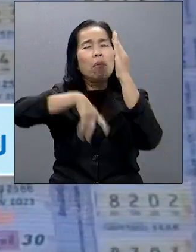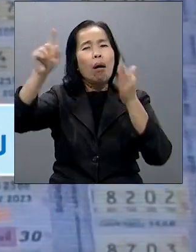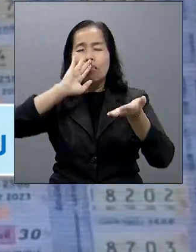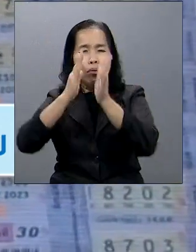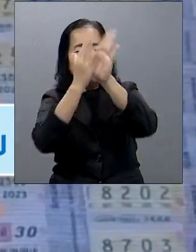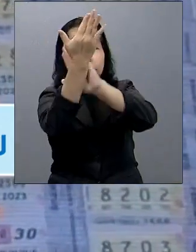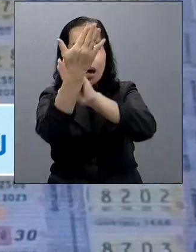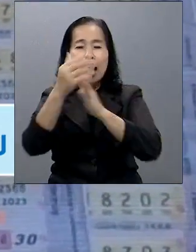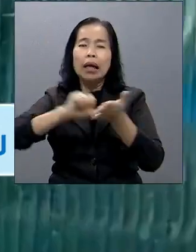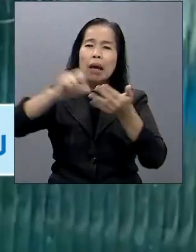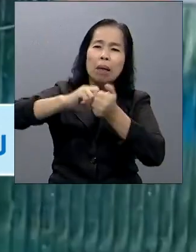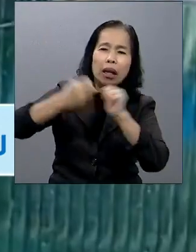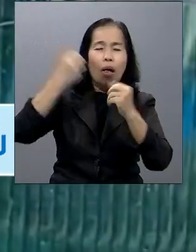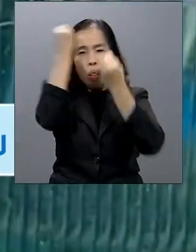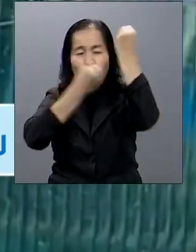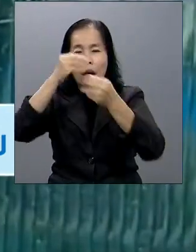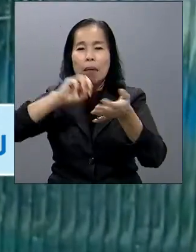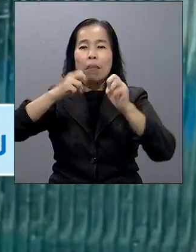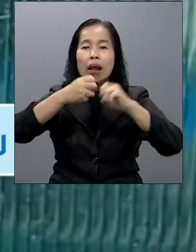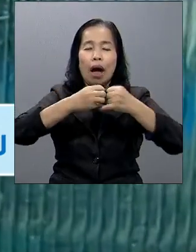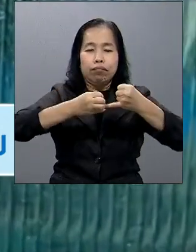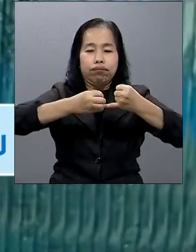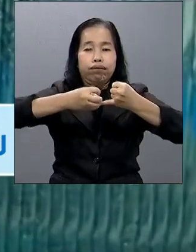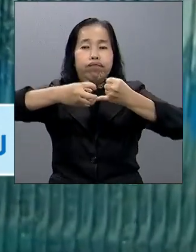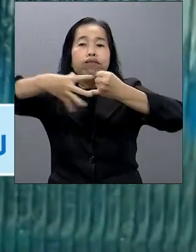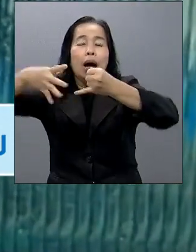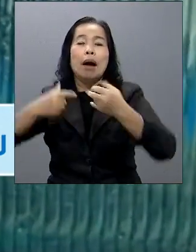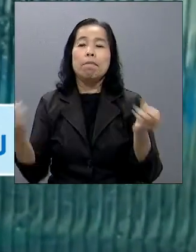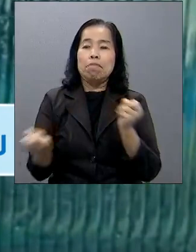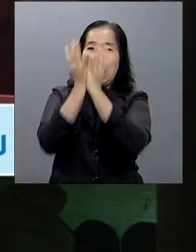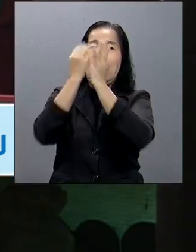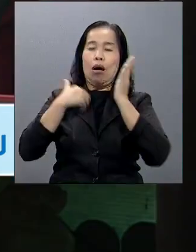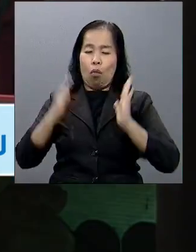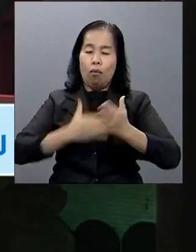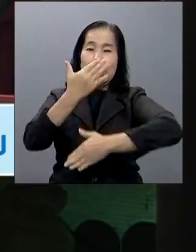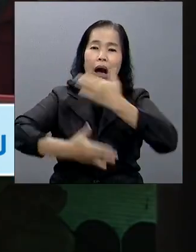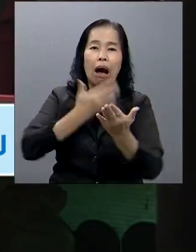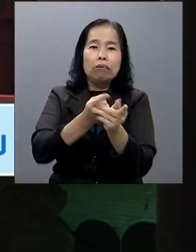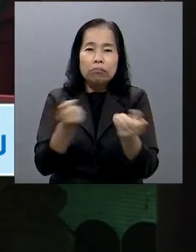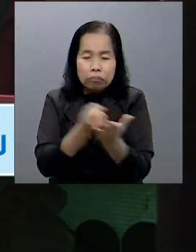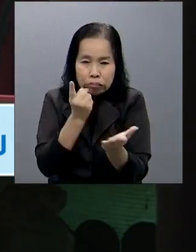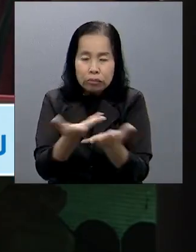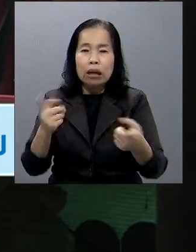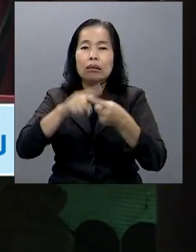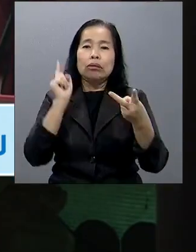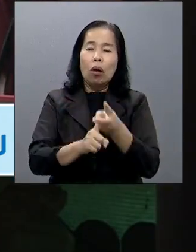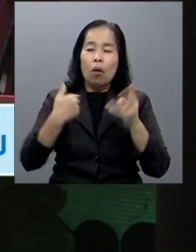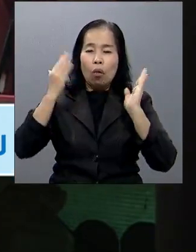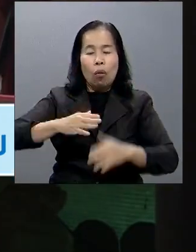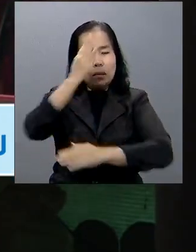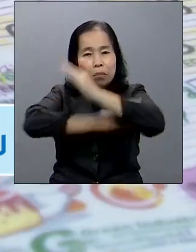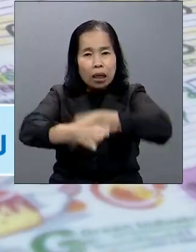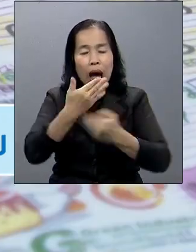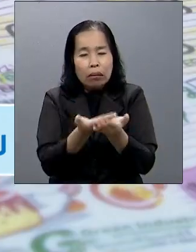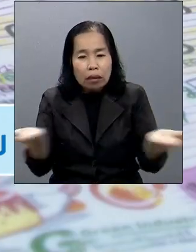ลายเหตุจนเกิดปัญหาสะสมส่งผลกระทบกับผู้ค้ารายย่อยผู้ด้อยโอกาสทางสังคมที่เขายึดอาชีพขายส